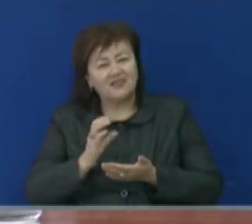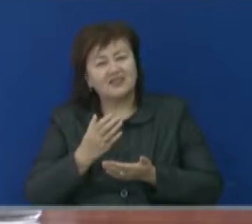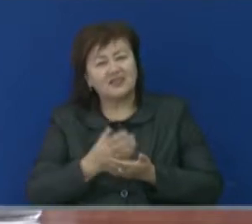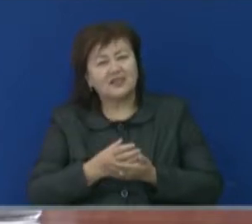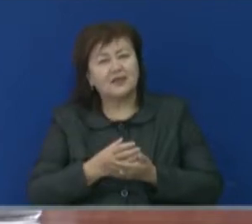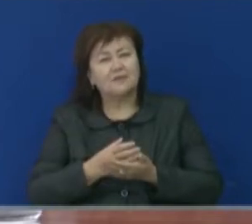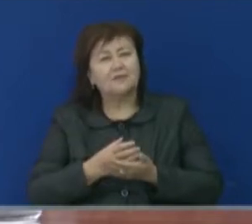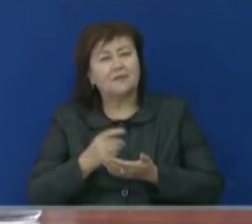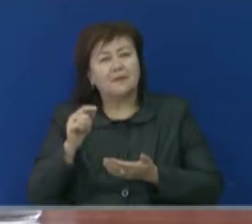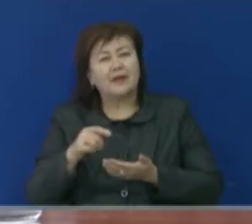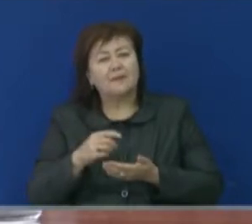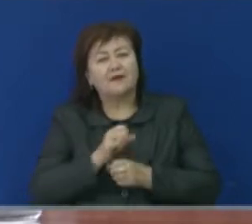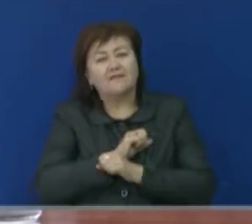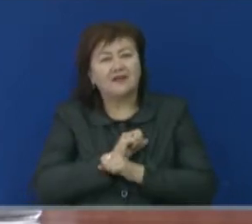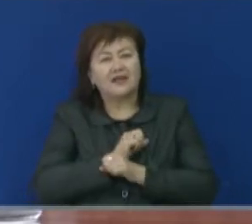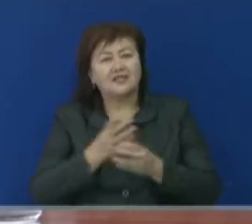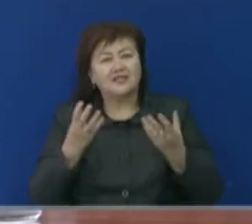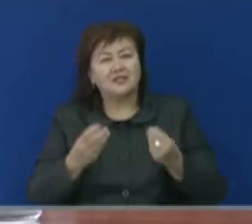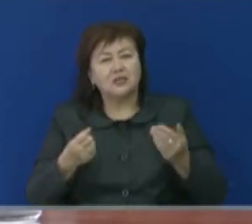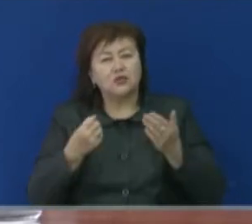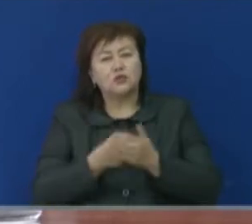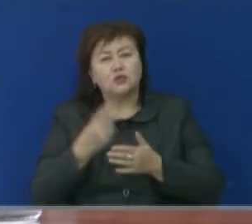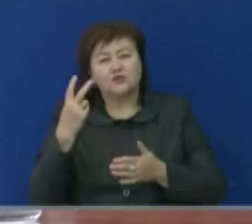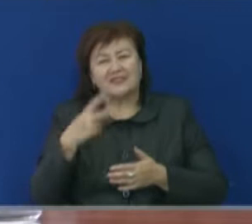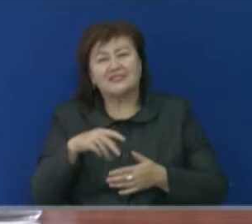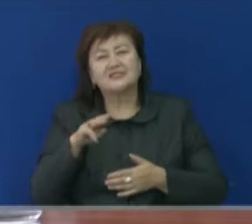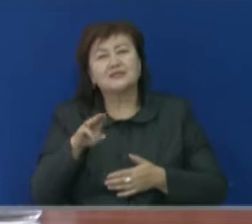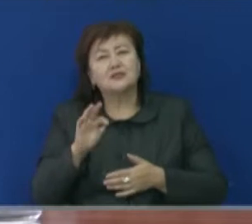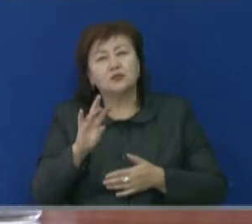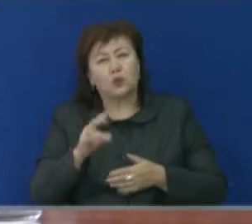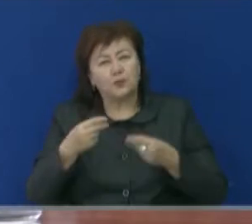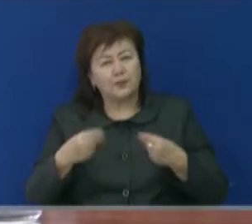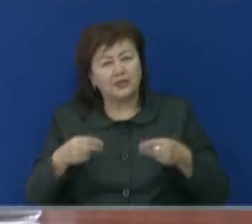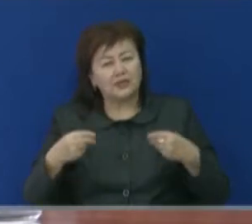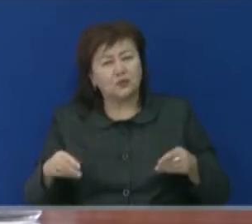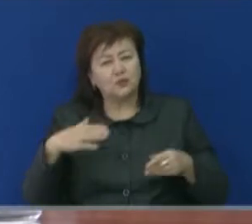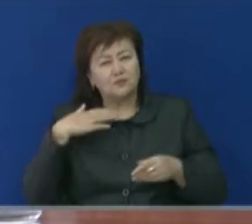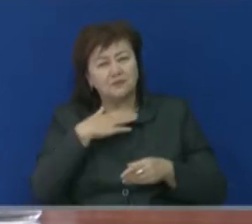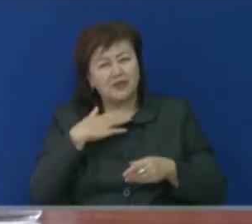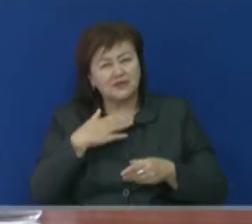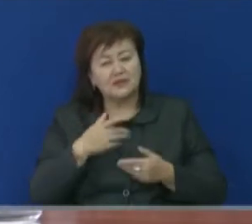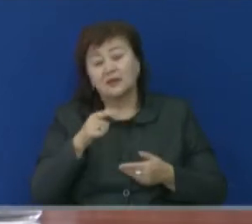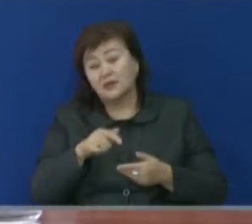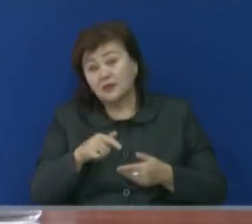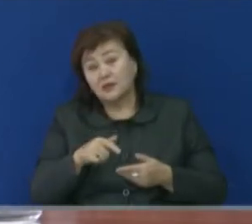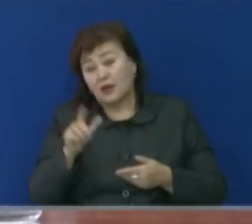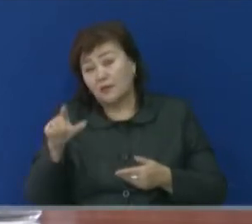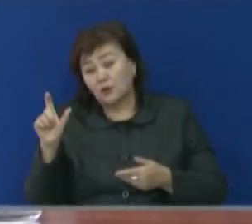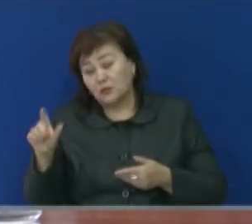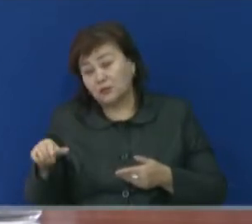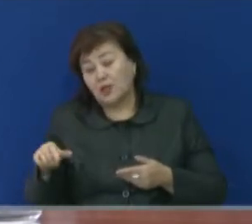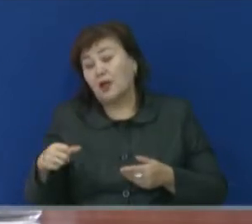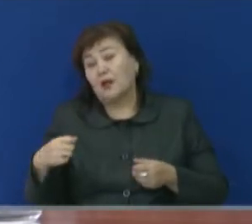бар. Онда демалыс күндері 20 тоннаға дейін ет өнімдері сатылады. Ол жерде біздің шаруалар өздерінің еттерін ұнаған бағаларына